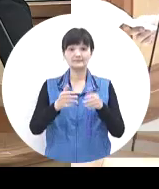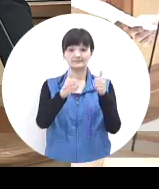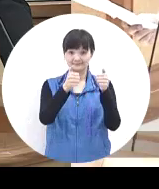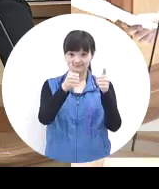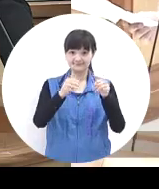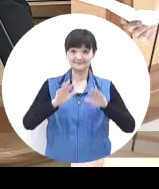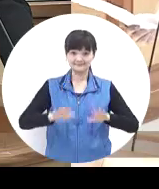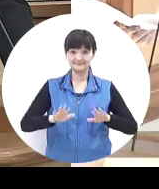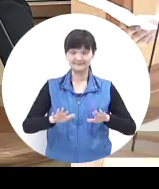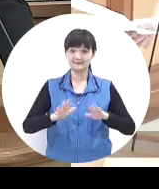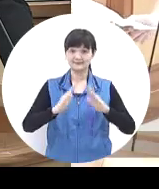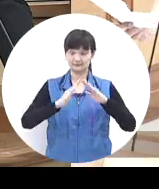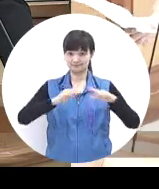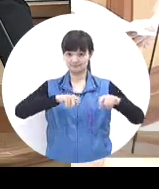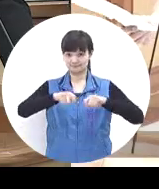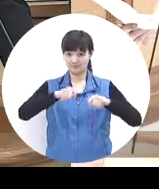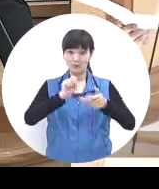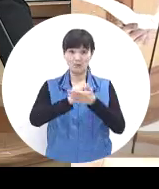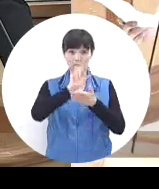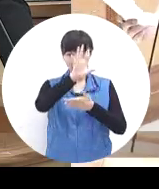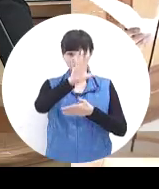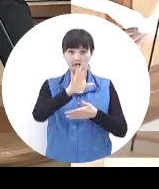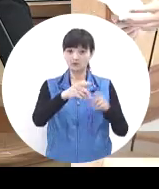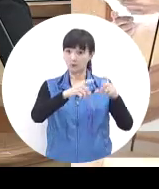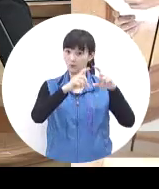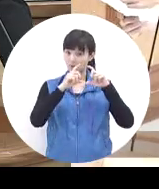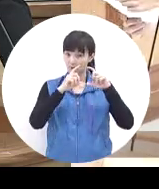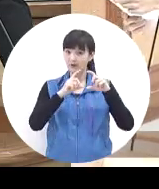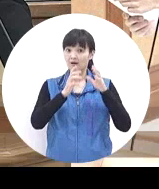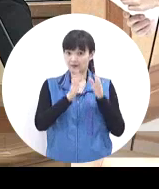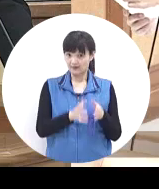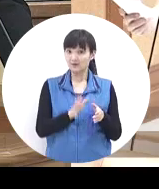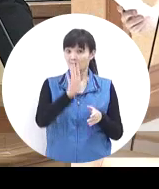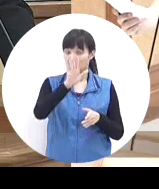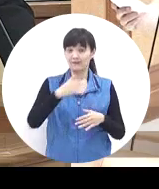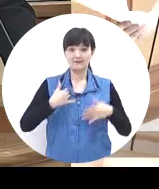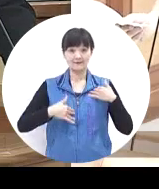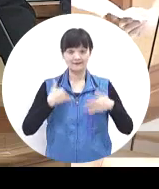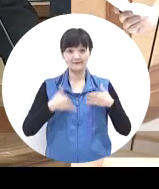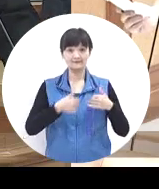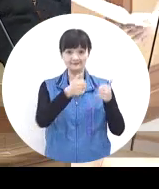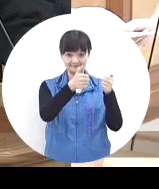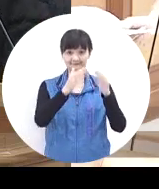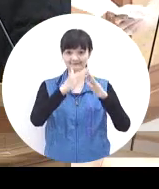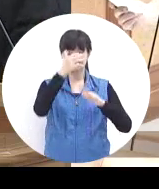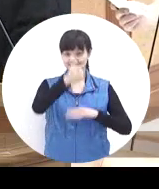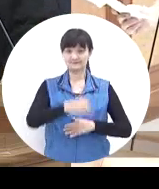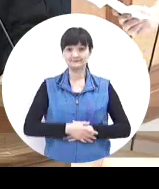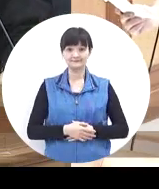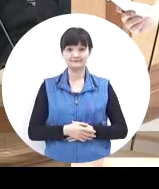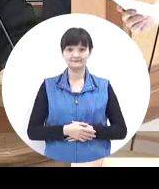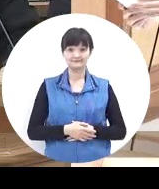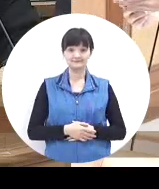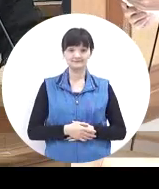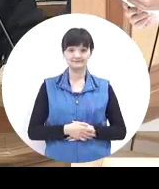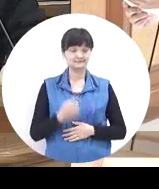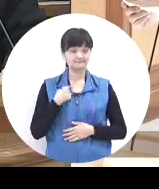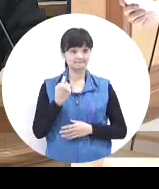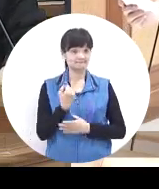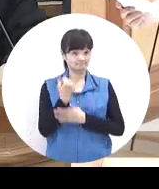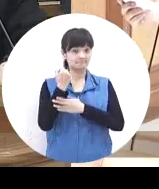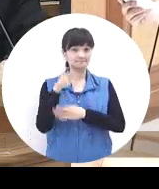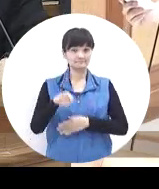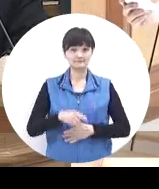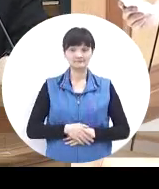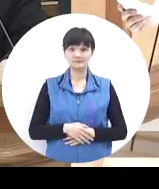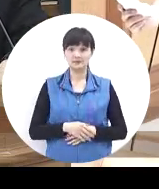政报告。获得您友善的这个回应，谢谢市长。那我们在明年也将成立青年局。市长，但